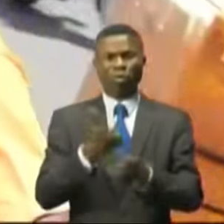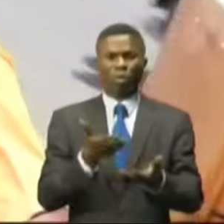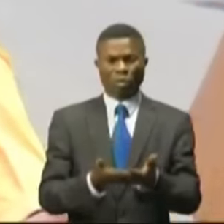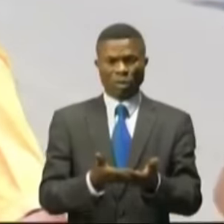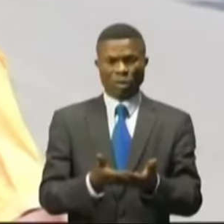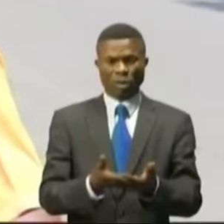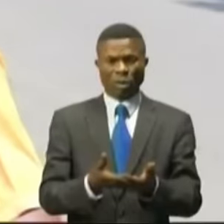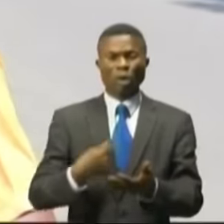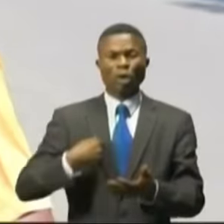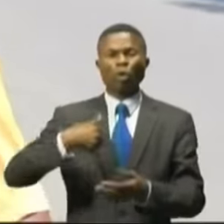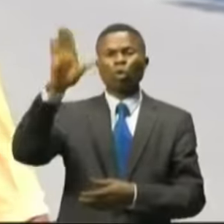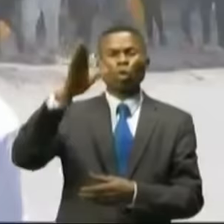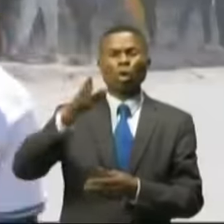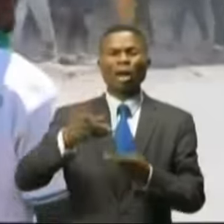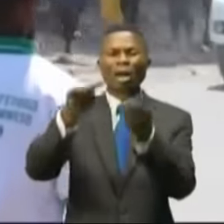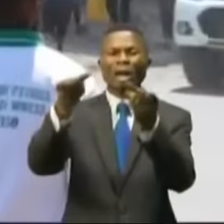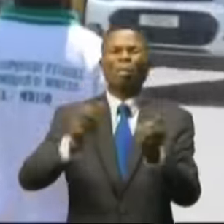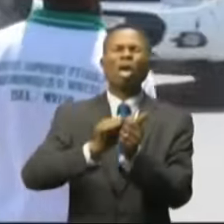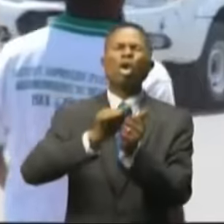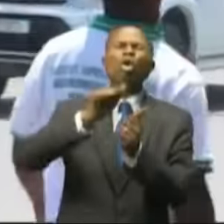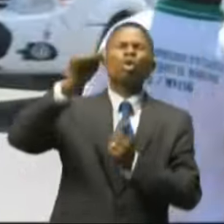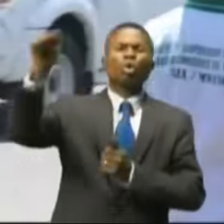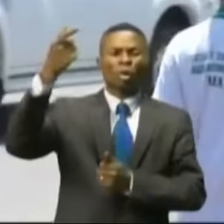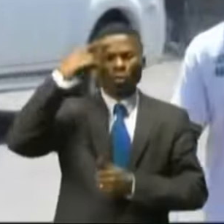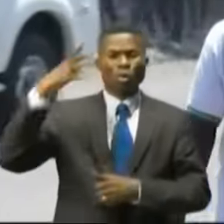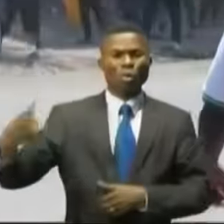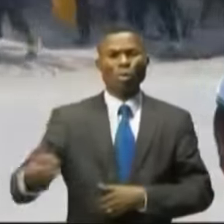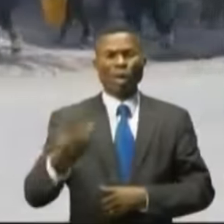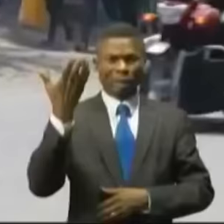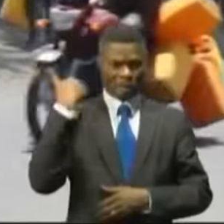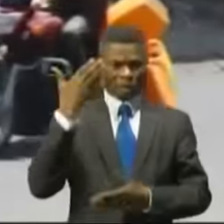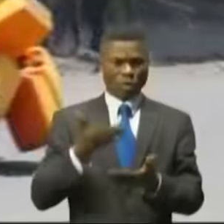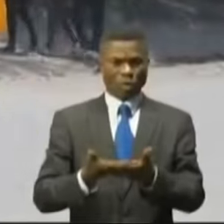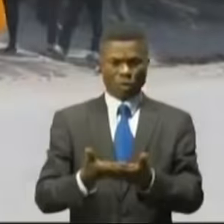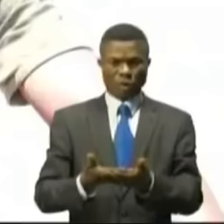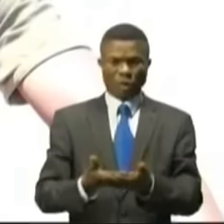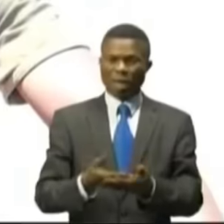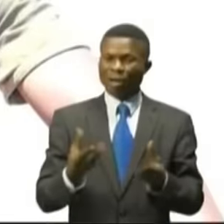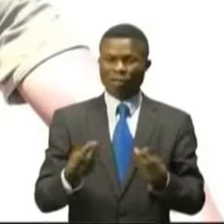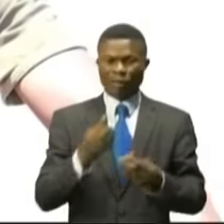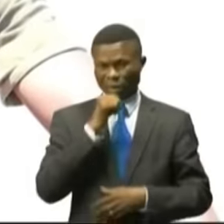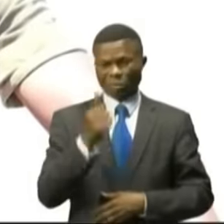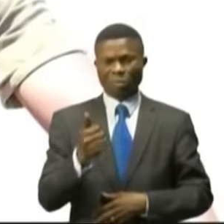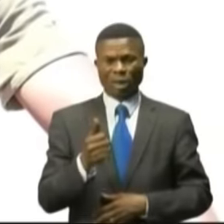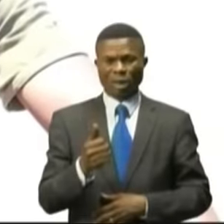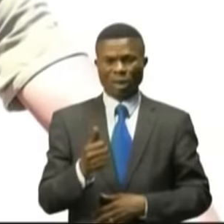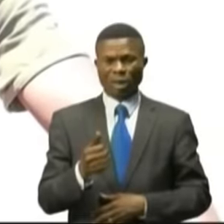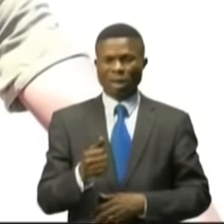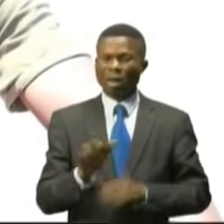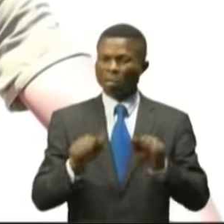Nous parcourons de longues distances pour puiser de l'eau. Ce n'est pas humain.